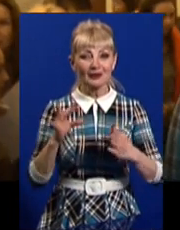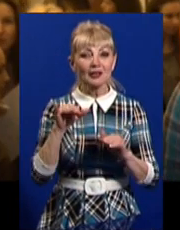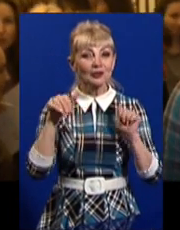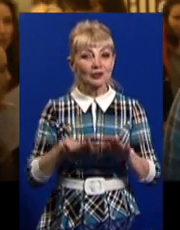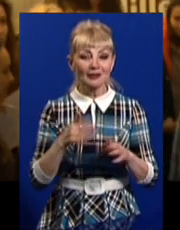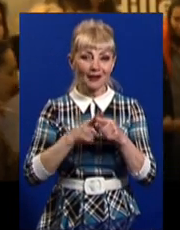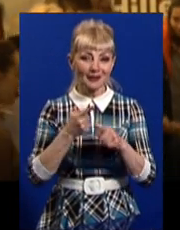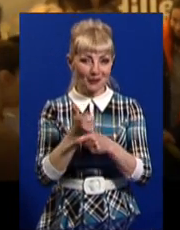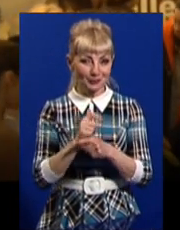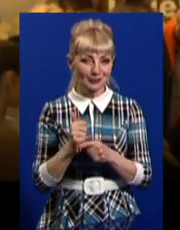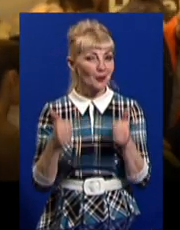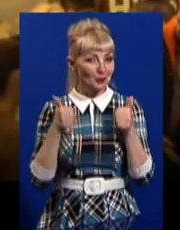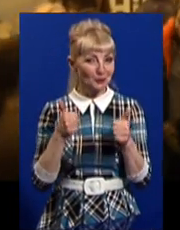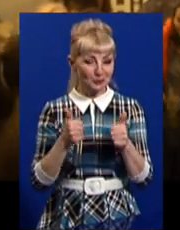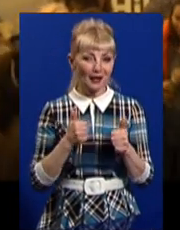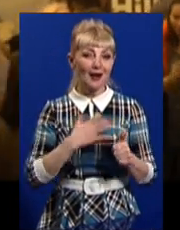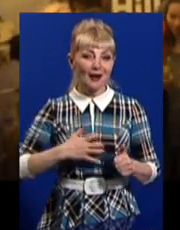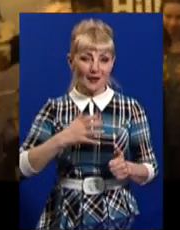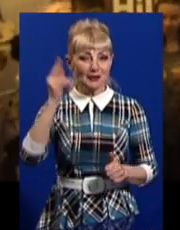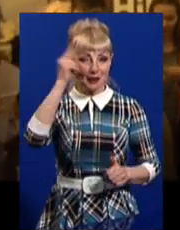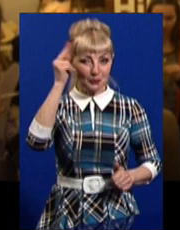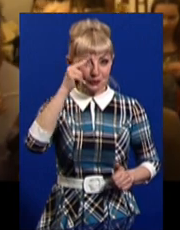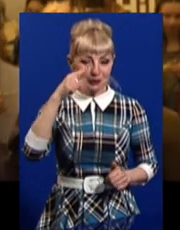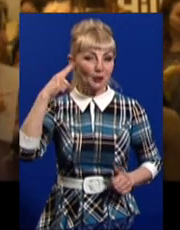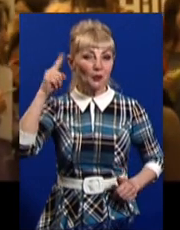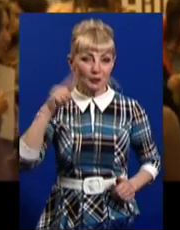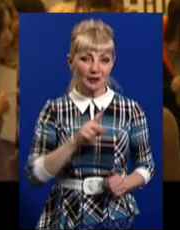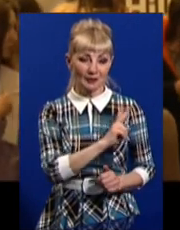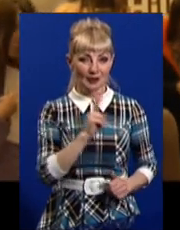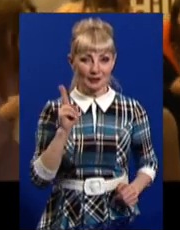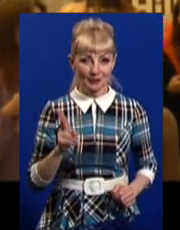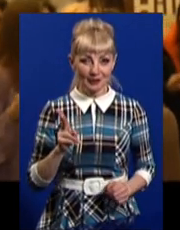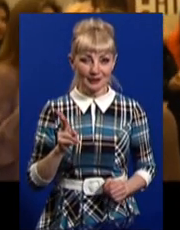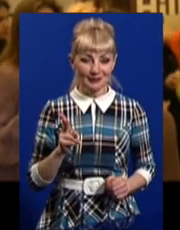це дуже круто, що можна навчитися вмінням,